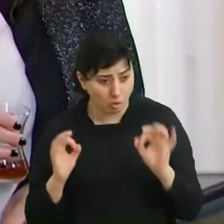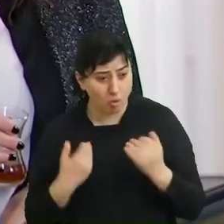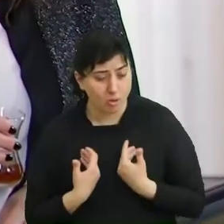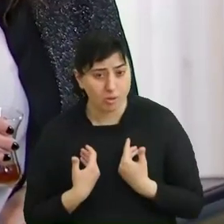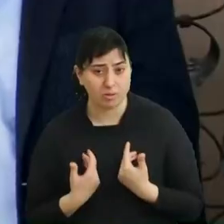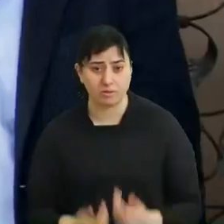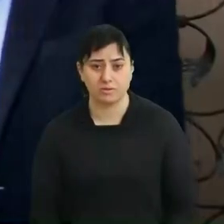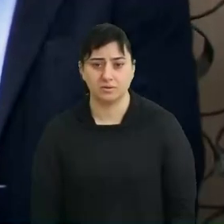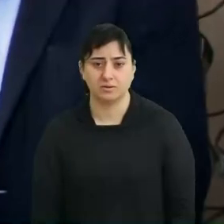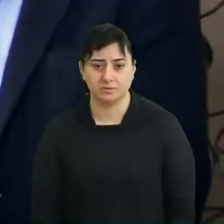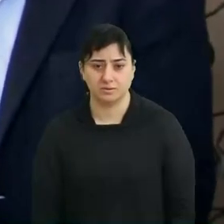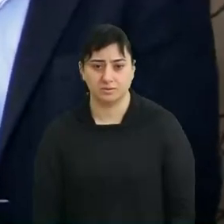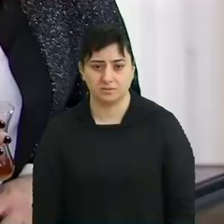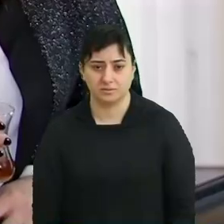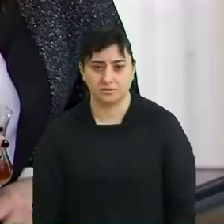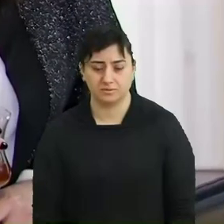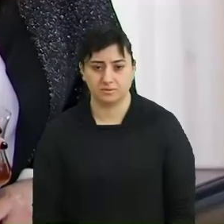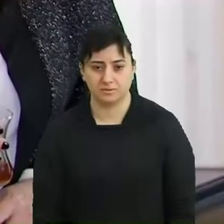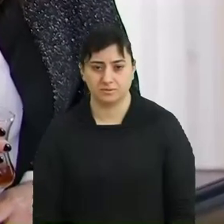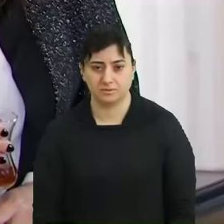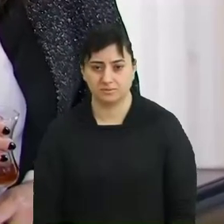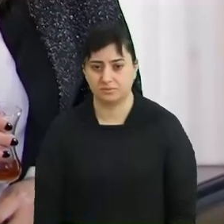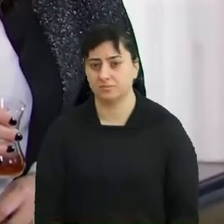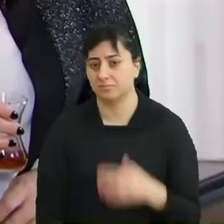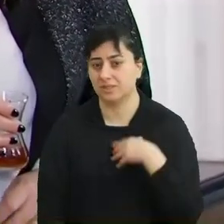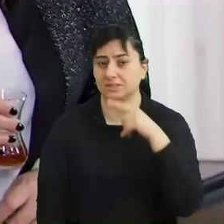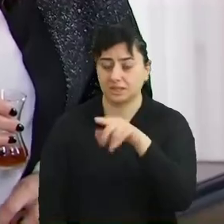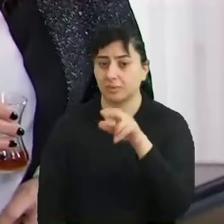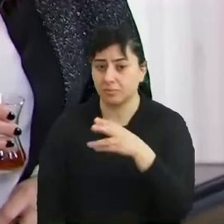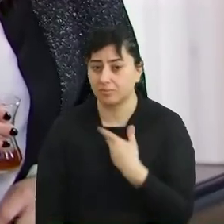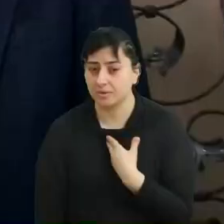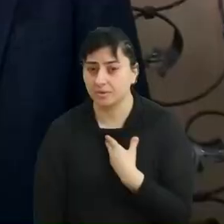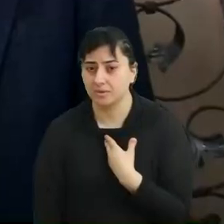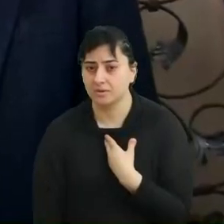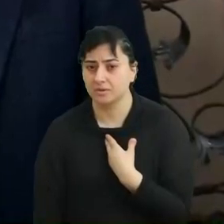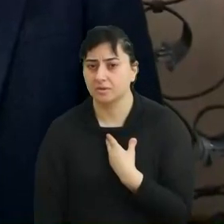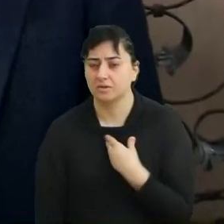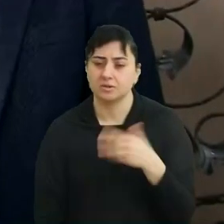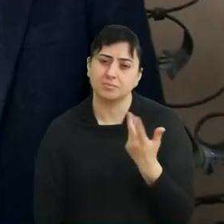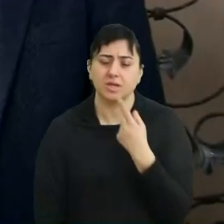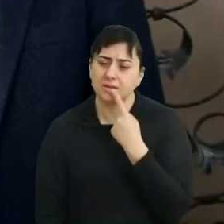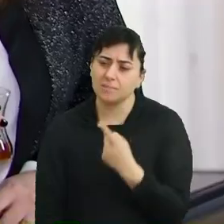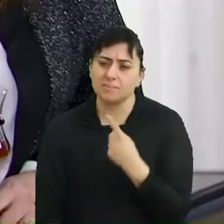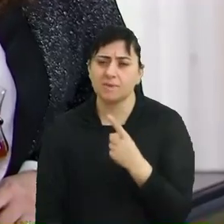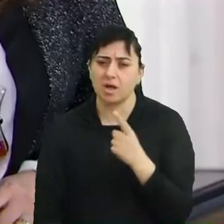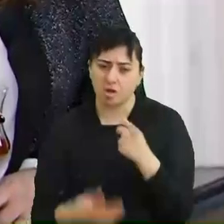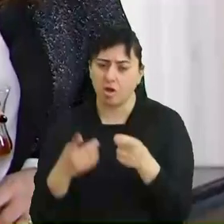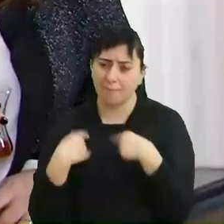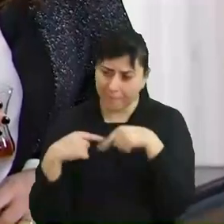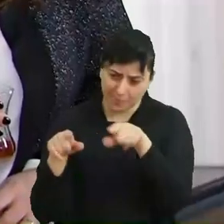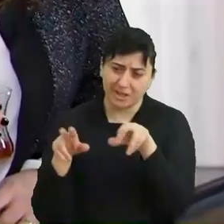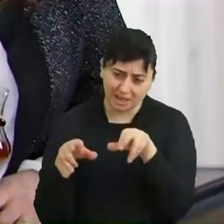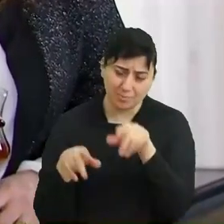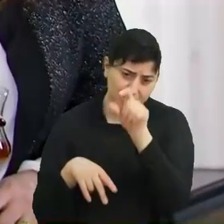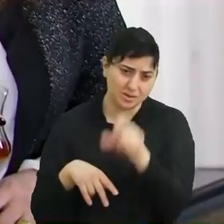ortalıkta dolaşıyor muyum yani? Öyle değil mi baba? Asıl ben senin yaptığın gibi görünüyor muyum Sarp Bey? Ya da şöyle diyelim, eğer öyle